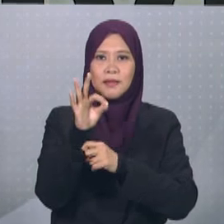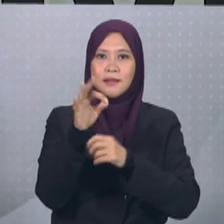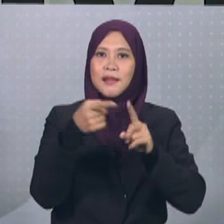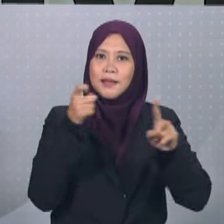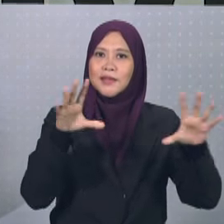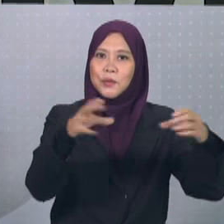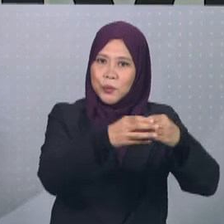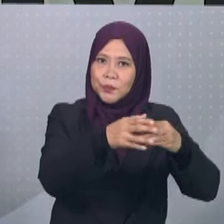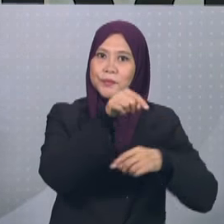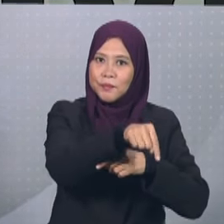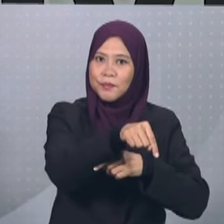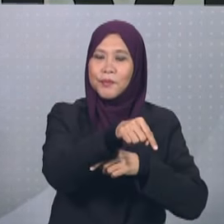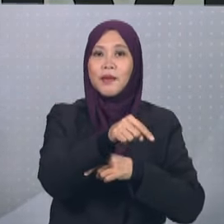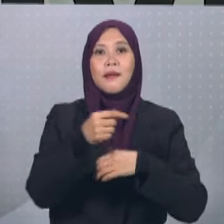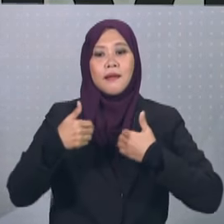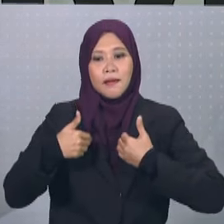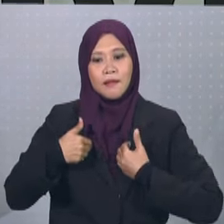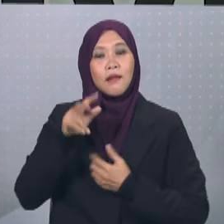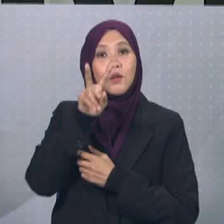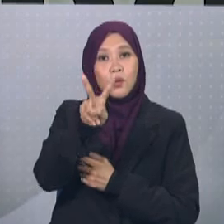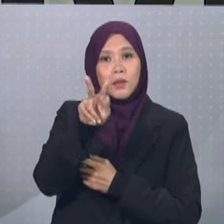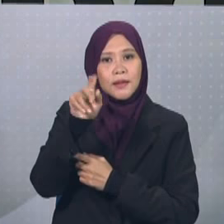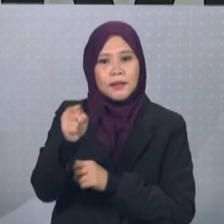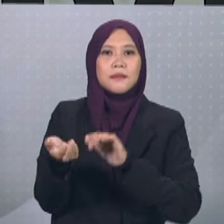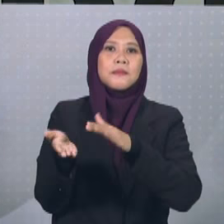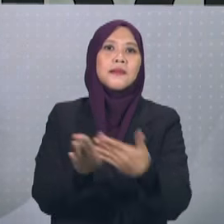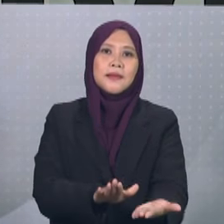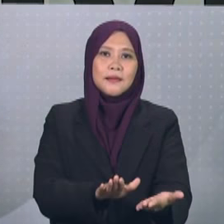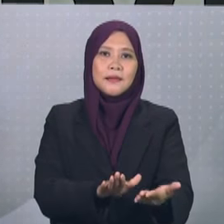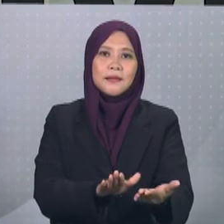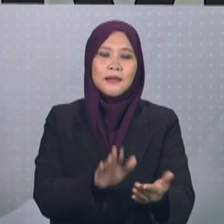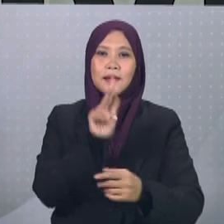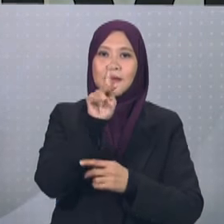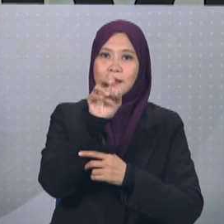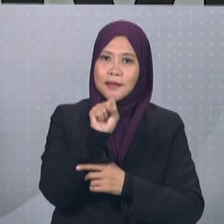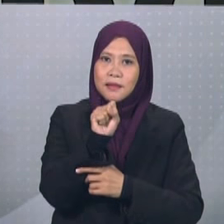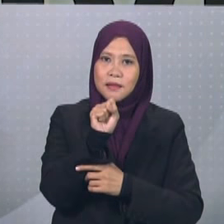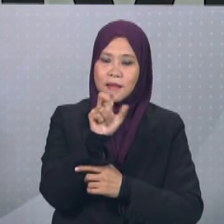ini, di mana terdapat 2 kes kematian, iaitu kes